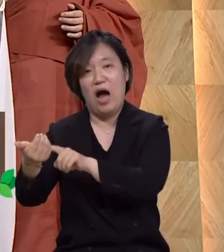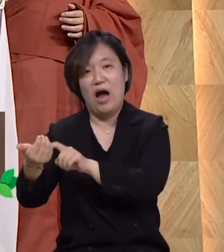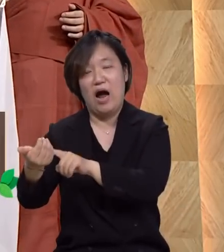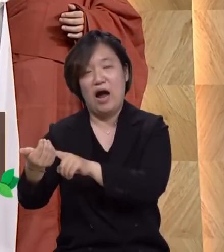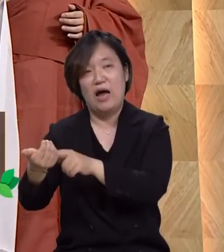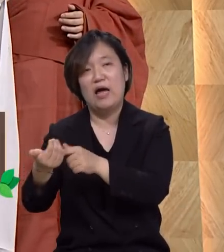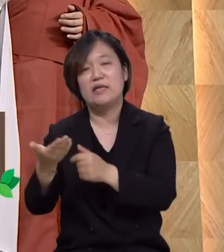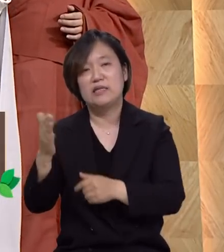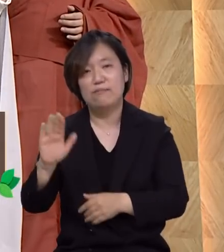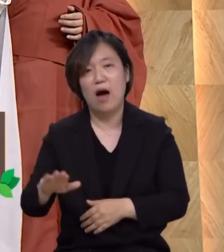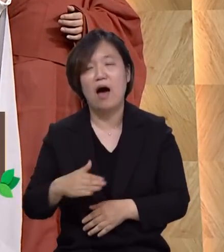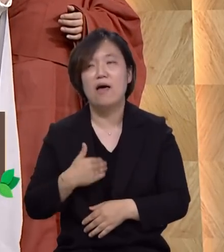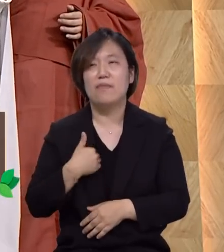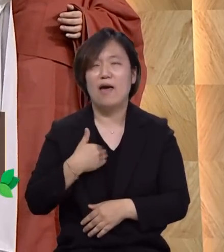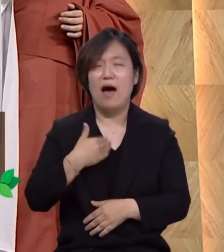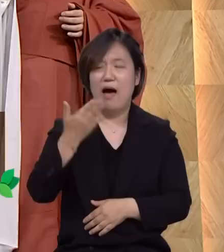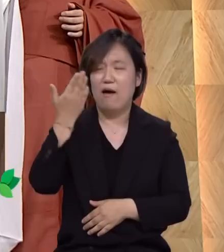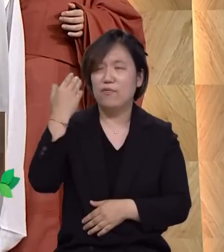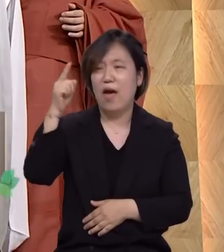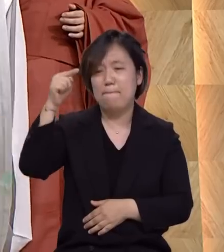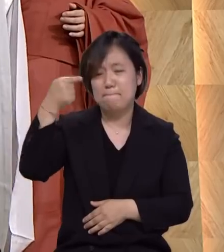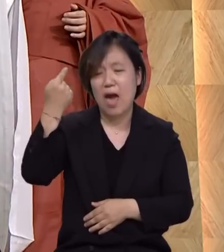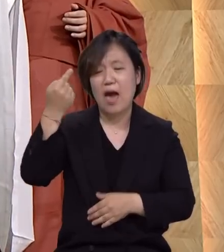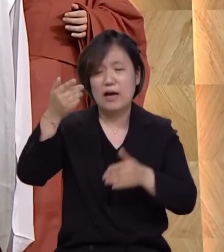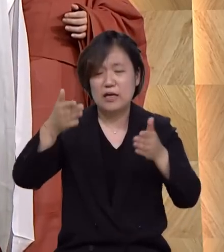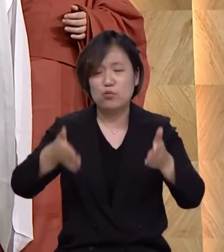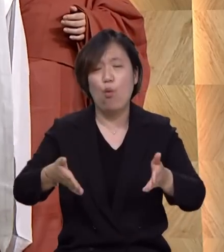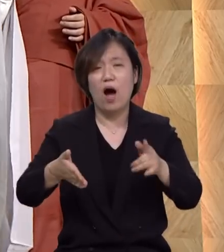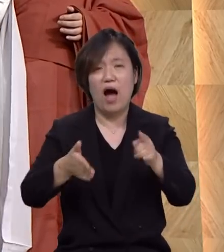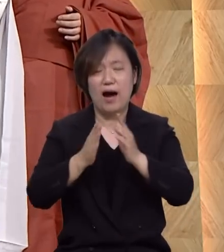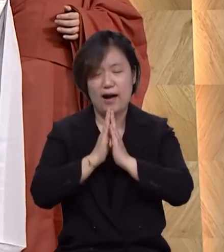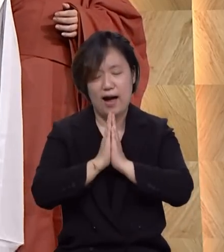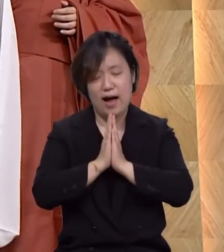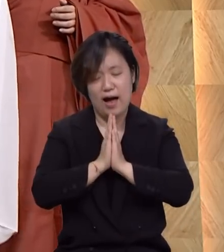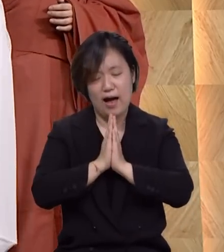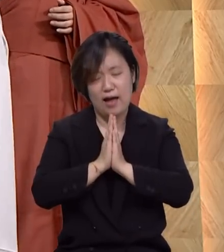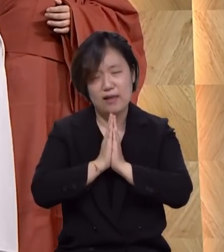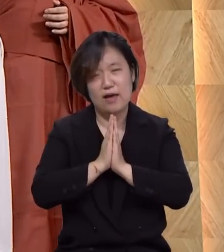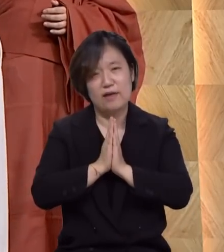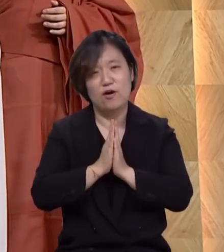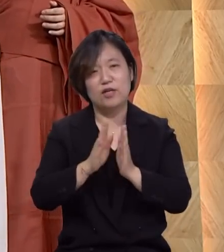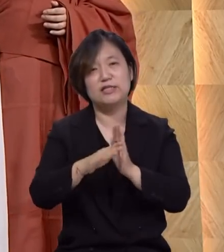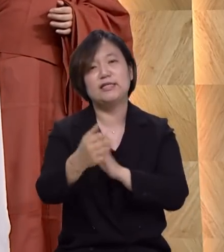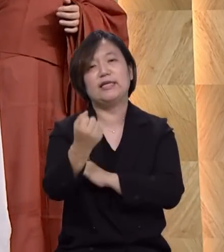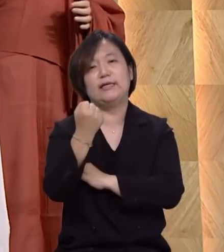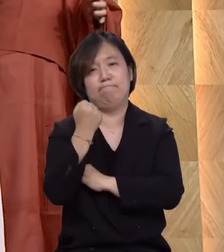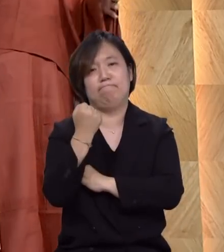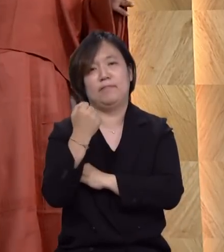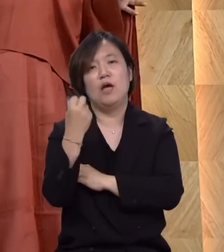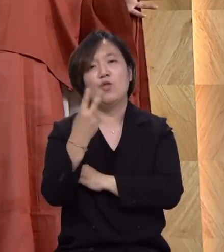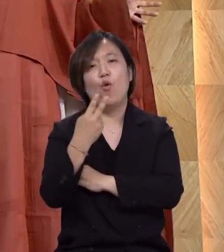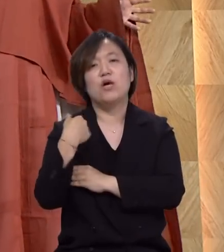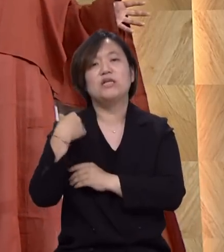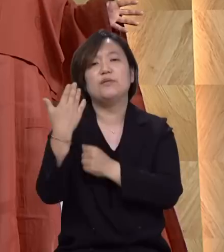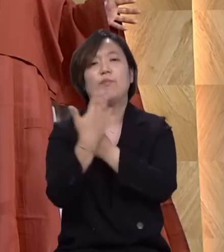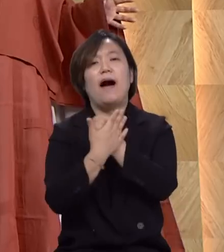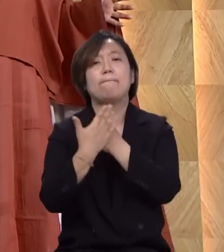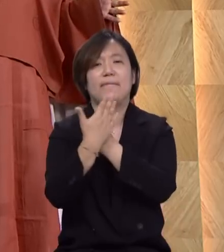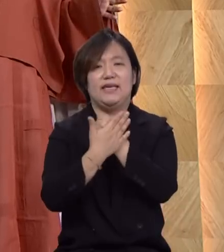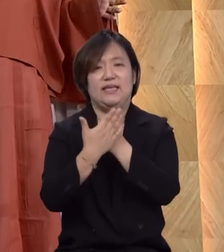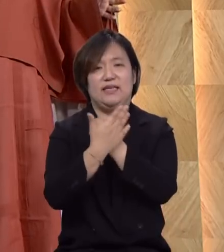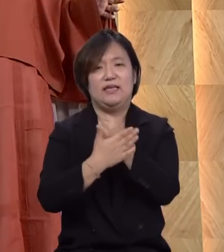100일 동안 간절하게 기도했던 그 힘과 그 에너지와 그 가피 덕분에 그